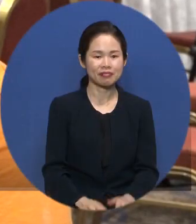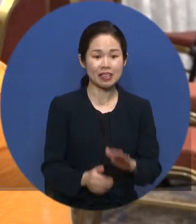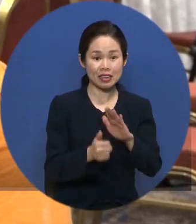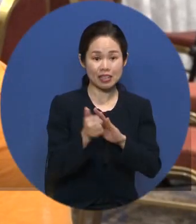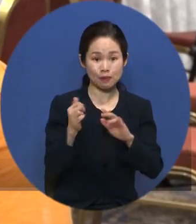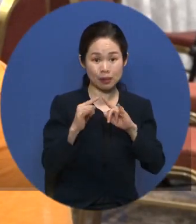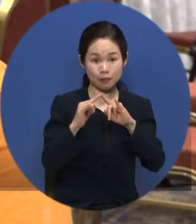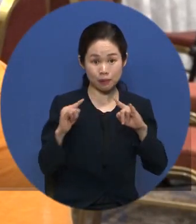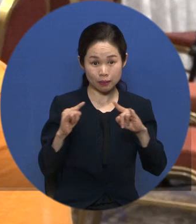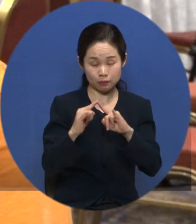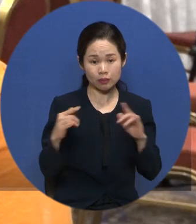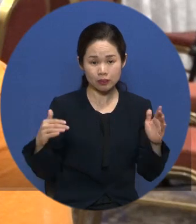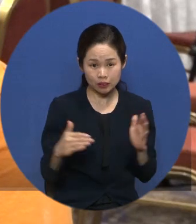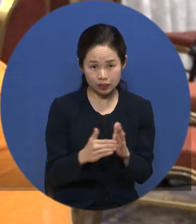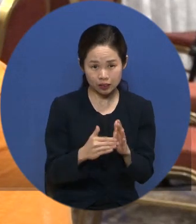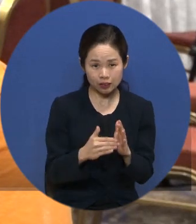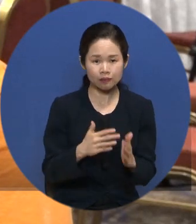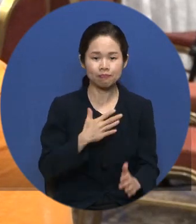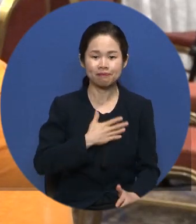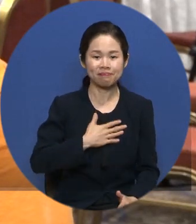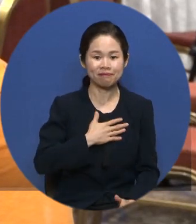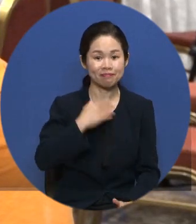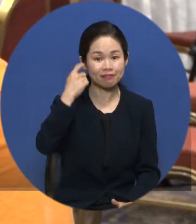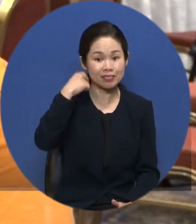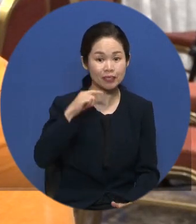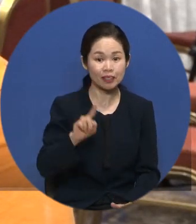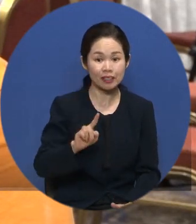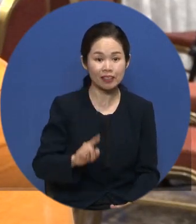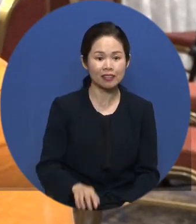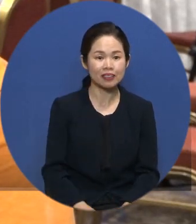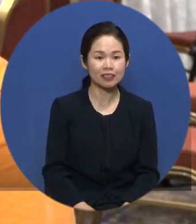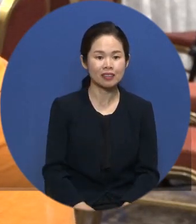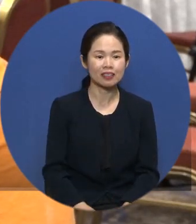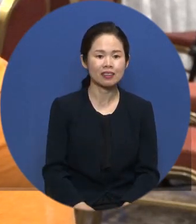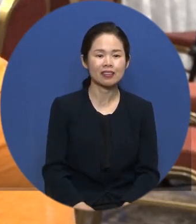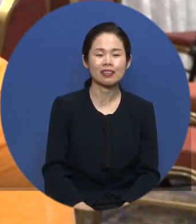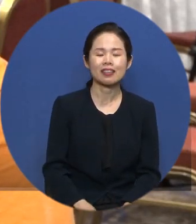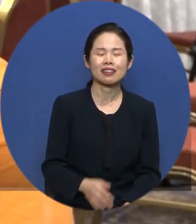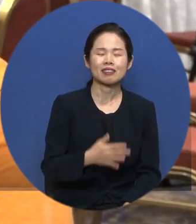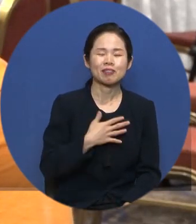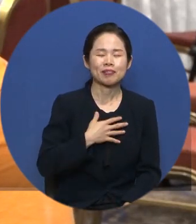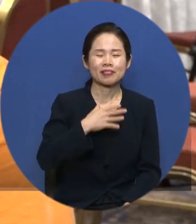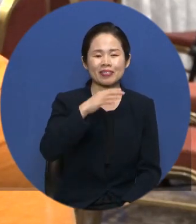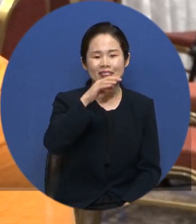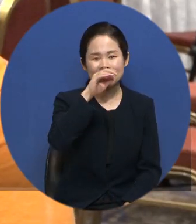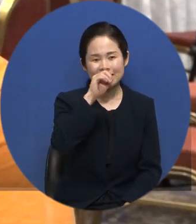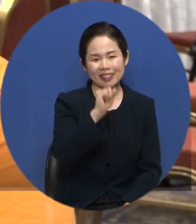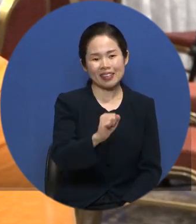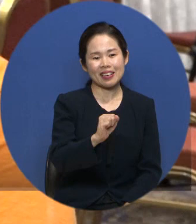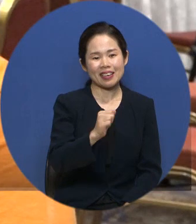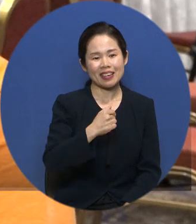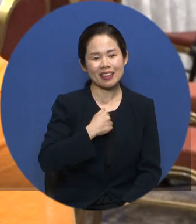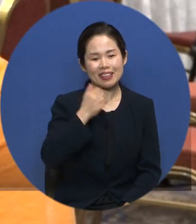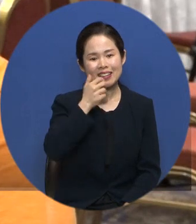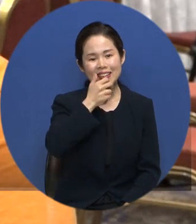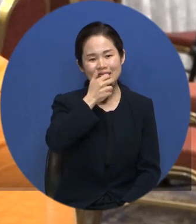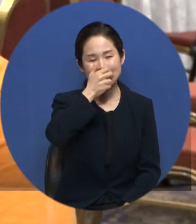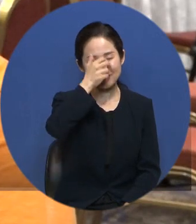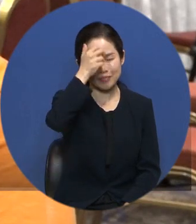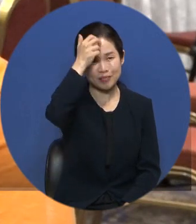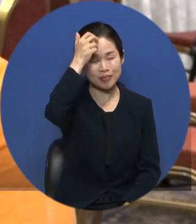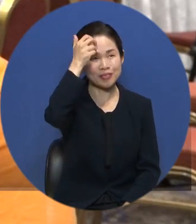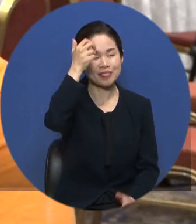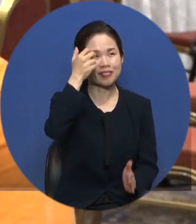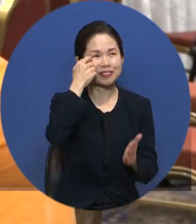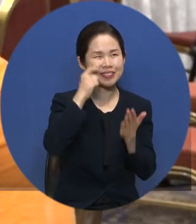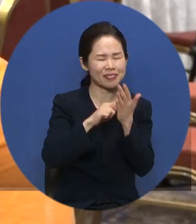휴먼캠프가 끝났는데 기분이 어때요? 너무 기분이 좋고 제 꿈을 더 확실하게